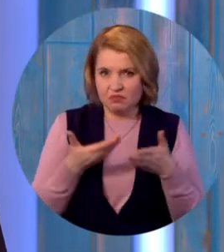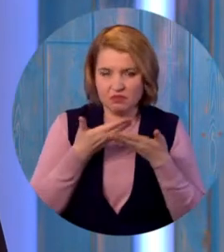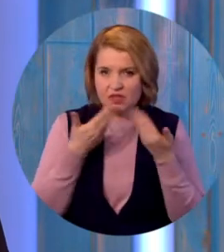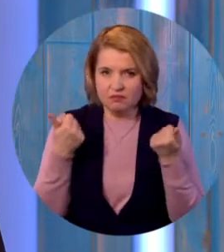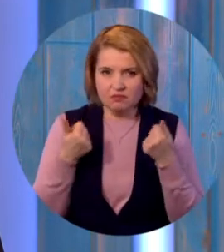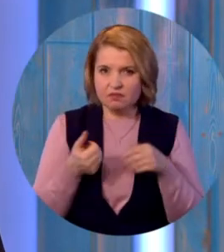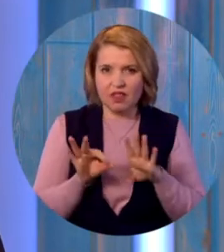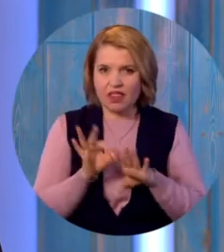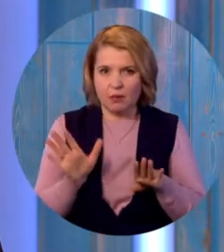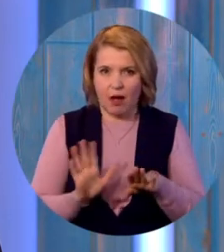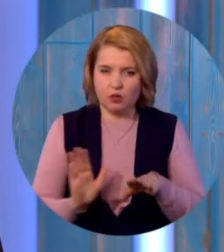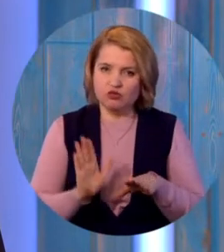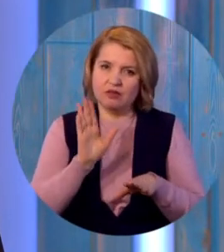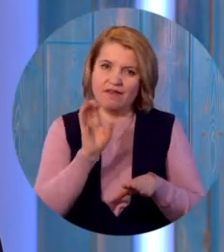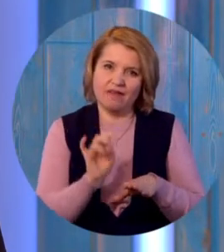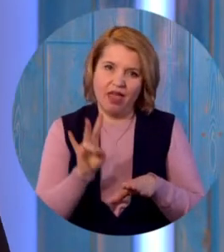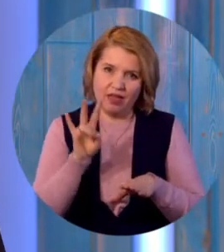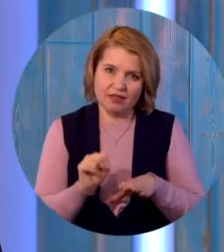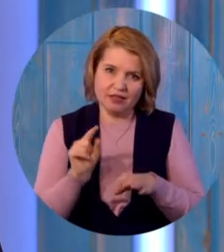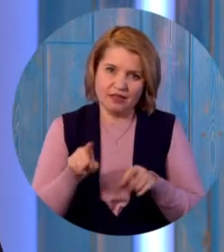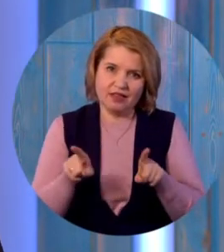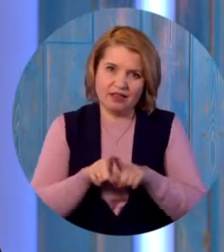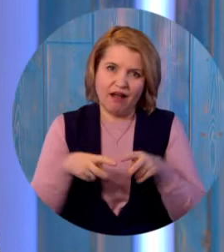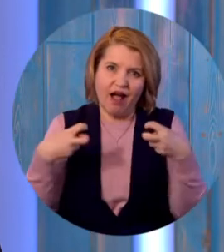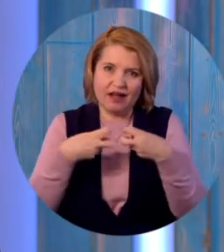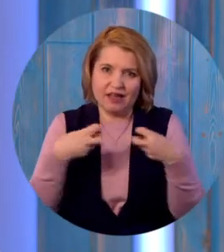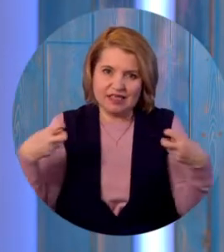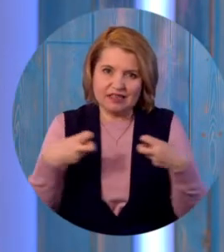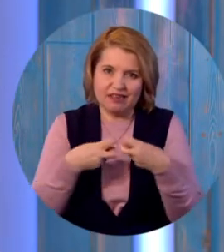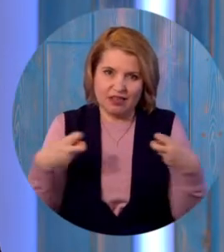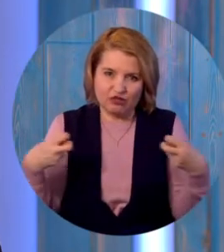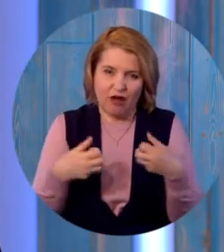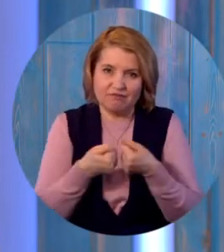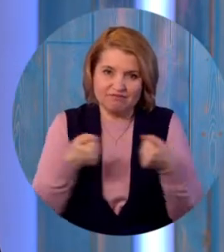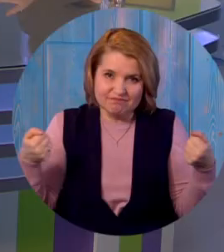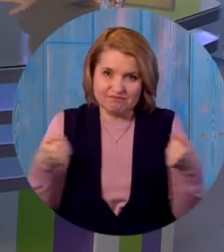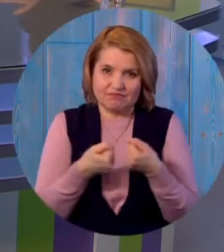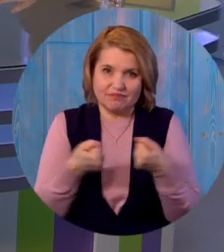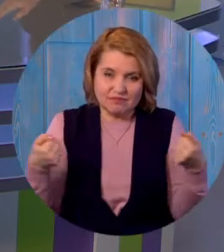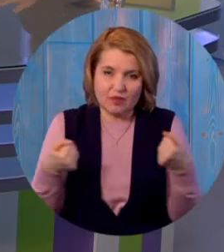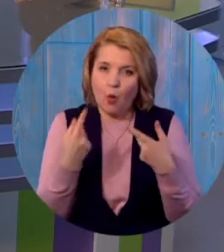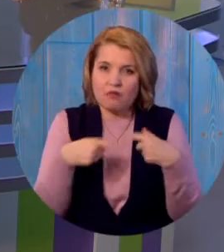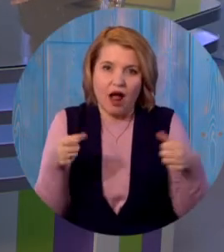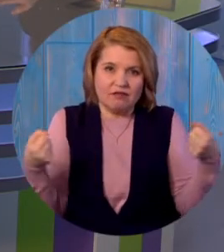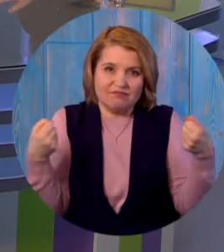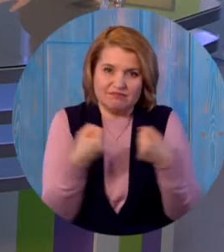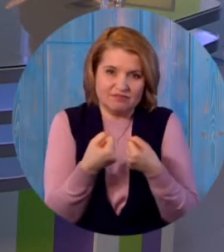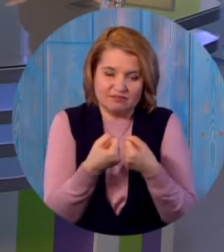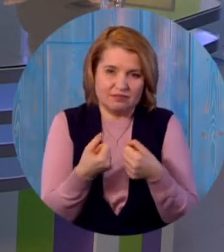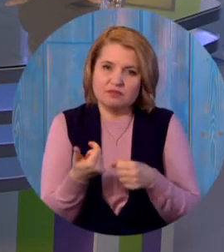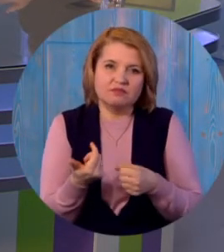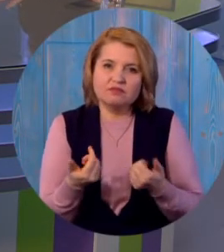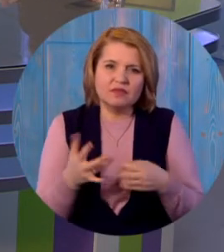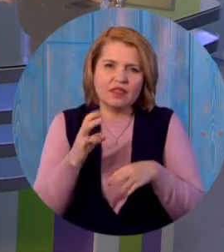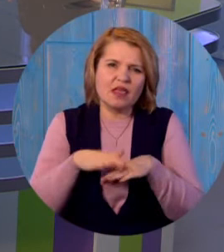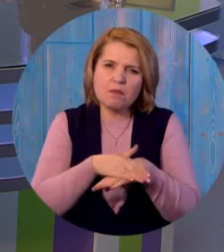не получится, потому что вена – это вот, ну, как резиночка, которая растянулась, и все уже, в обратное состояние, какие бы лекарства, какие бы мази мы